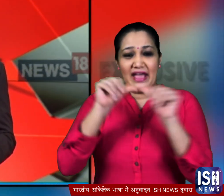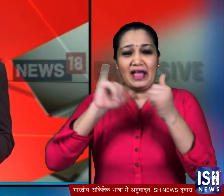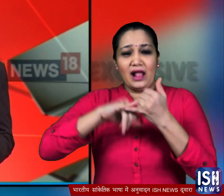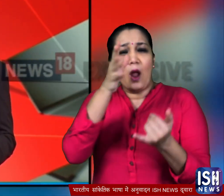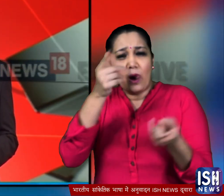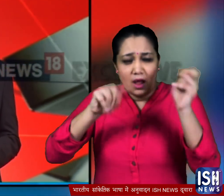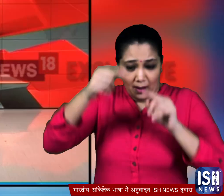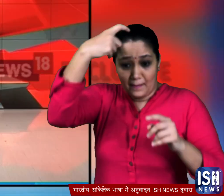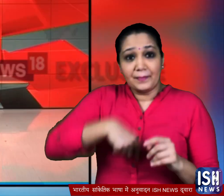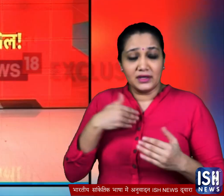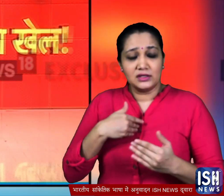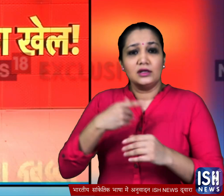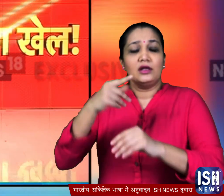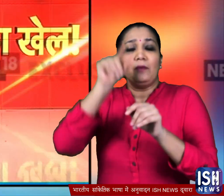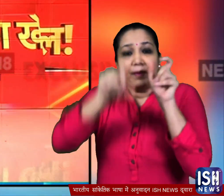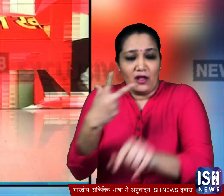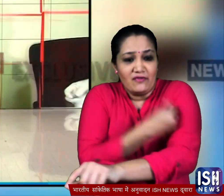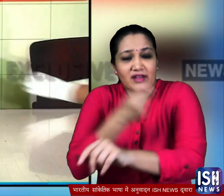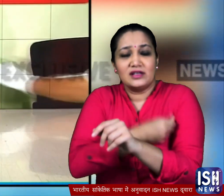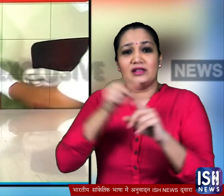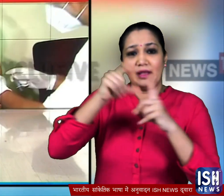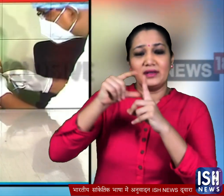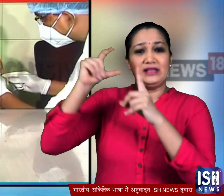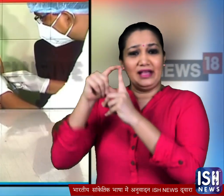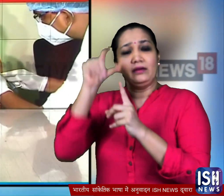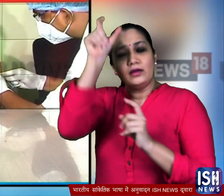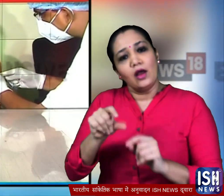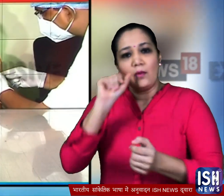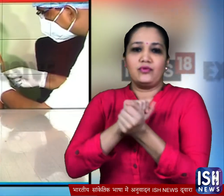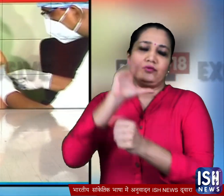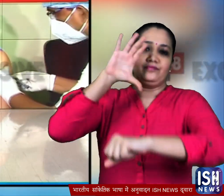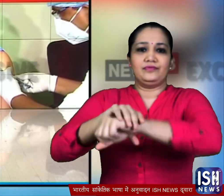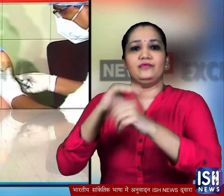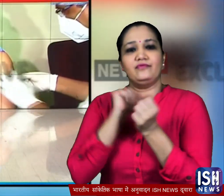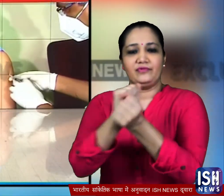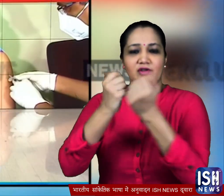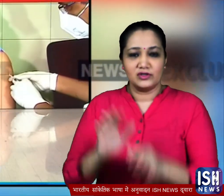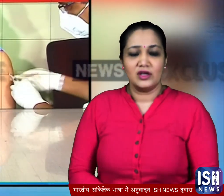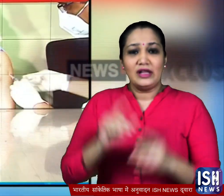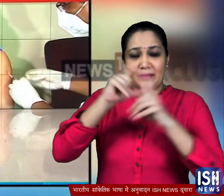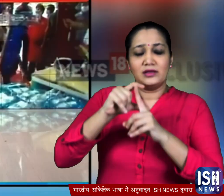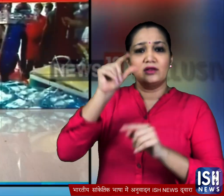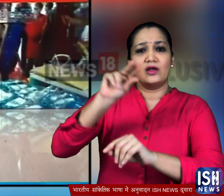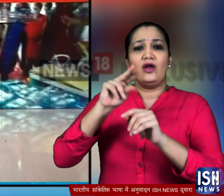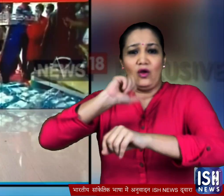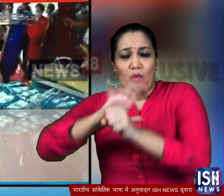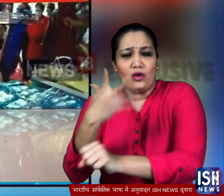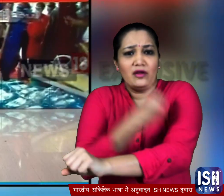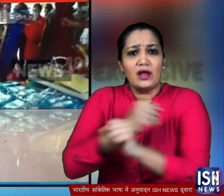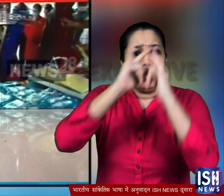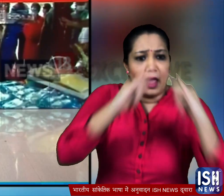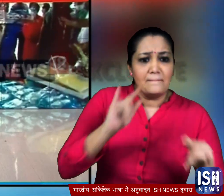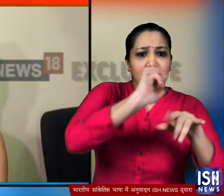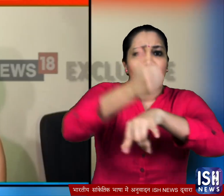को वैक्सीन लगवाने वाले देवांजन देव नाम के शख्स को पुलिस ने पकड़ लिया। देवांजन पर आरोप है कि उसने कोरोना वैक्सीन के कई कैंप